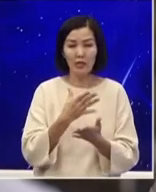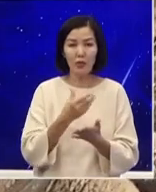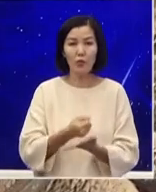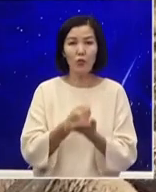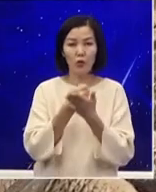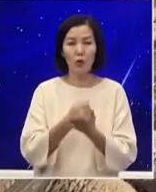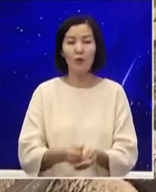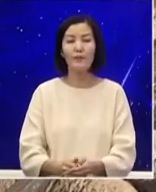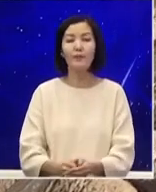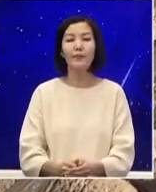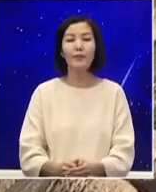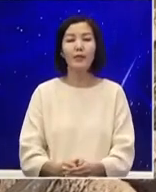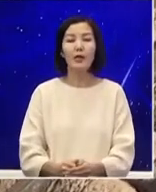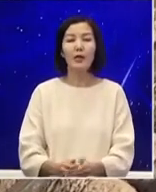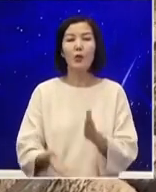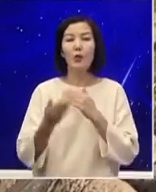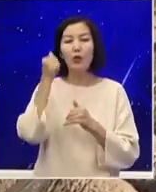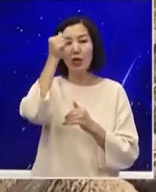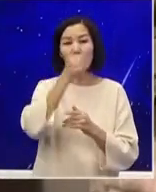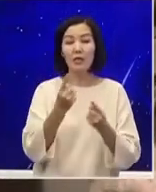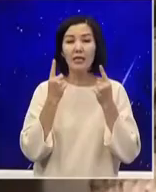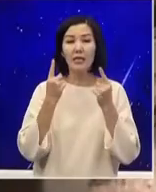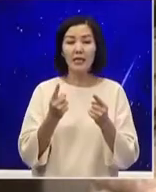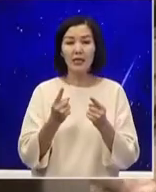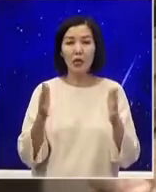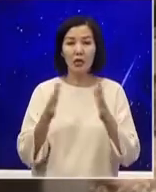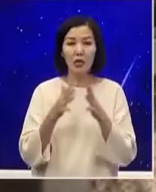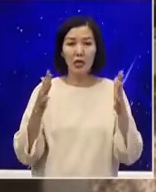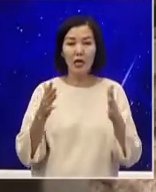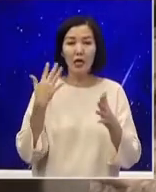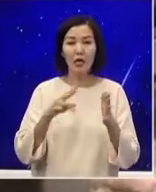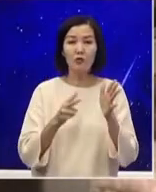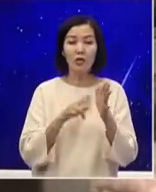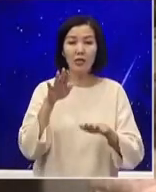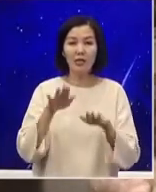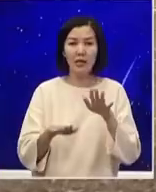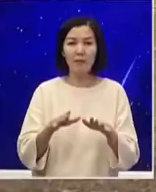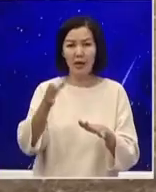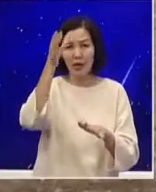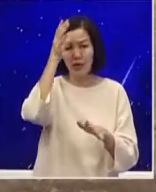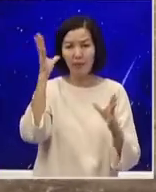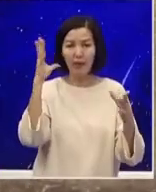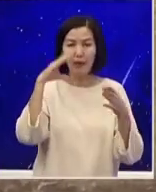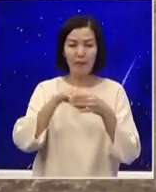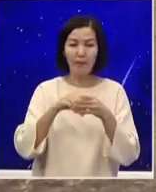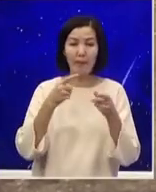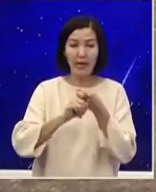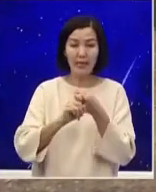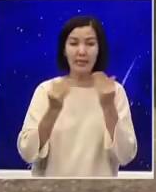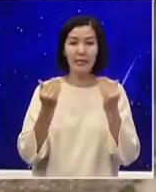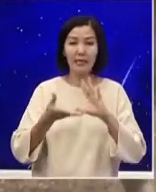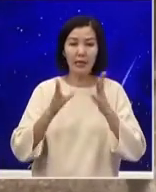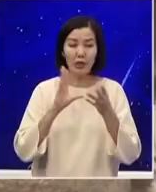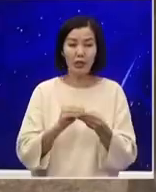шараларға. Тоқтылары қоңды. Өткен жылы ең ірі тоқтысы 57 келі тартыпты. Ғылыммен байланыстың нәтижесі дейді. Қазақ